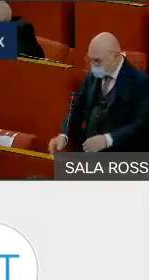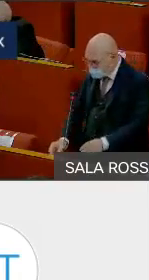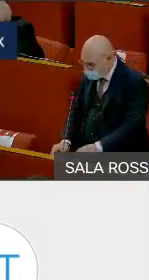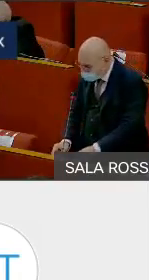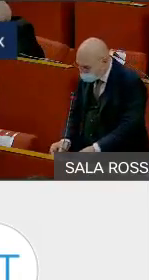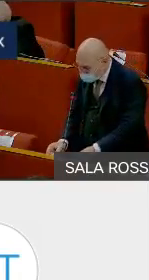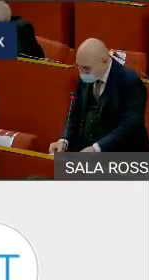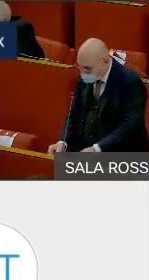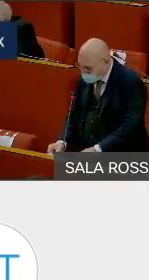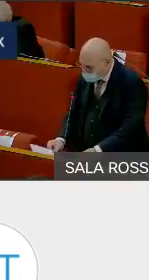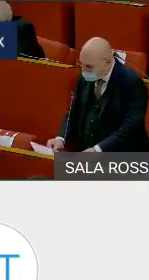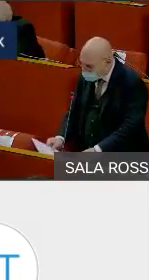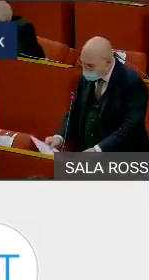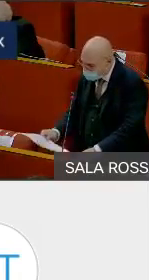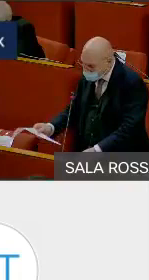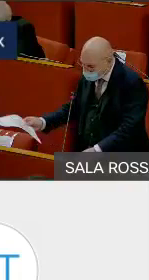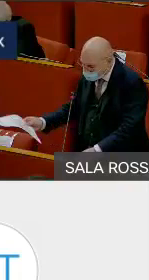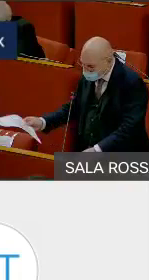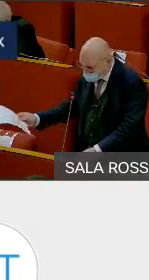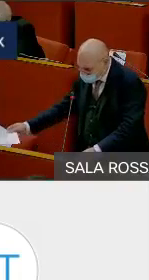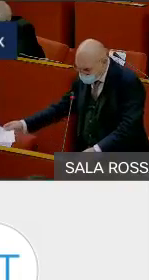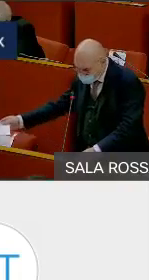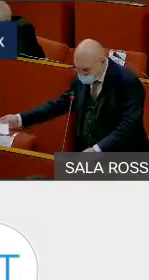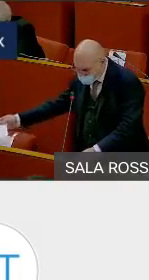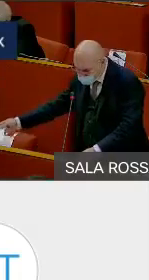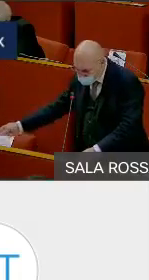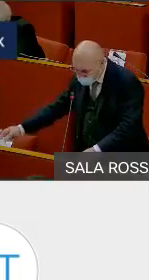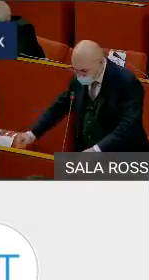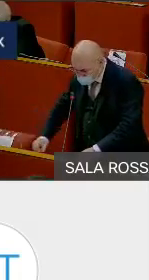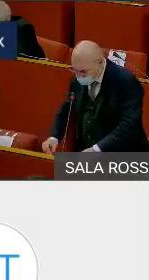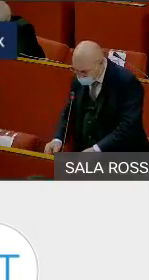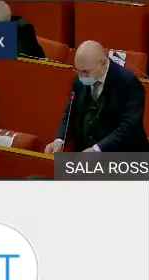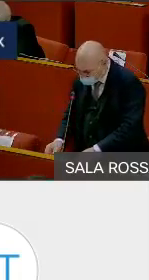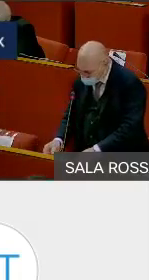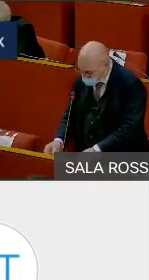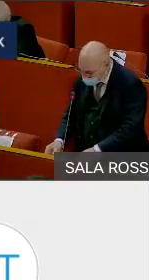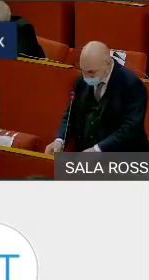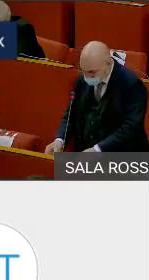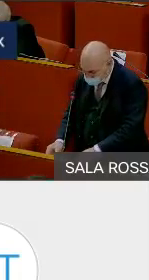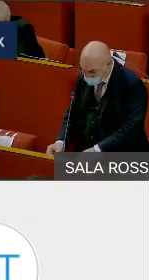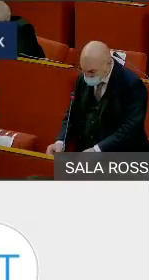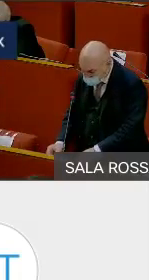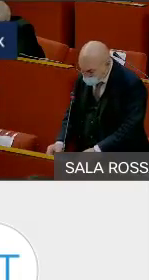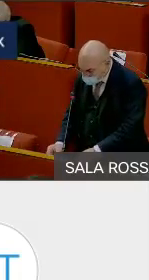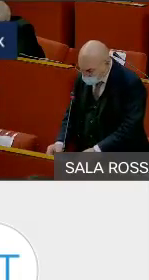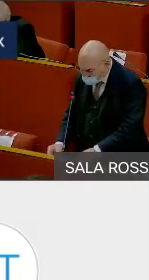classico rustico agricola genovese se ne va a farsi